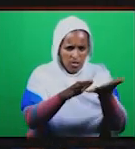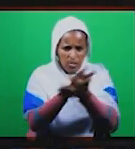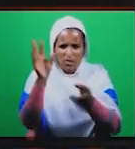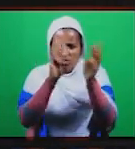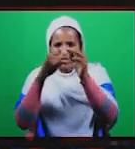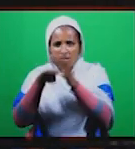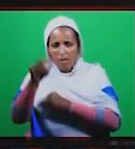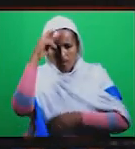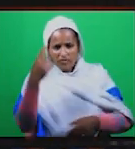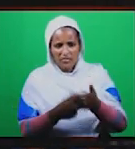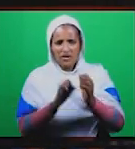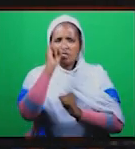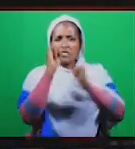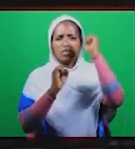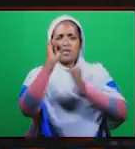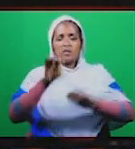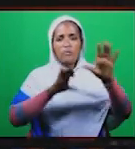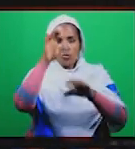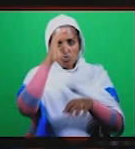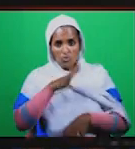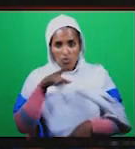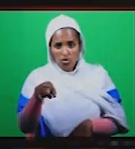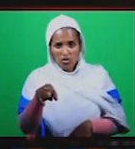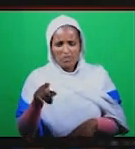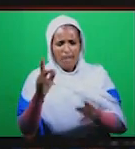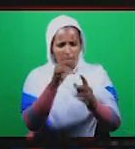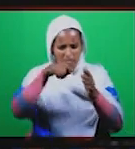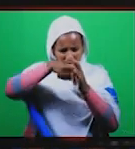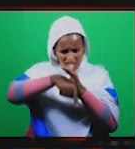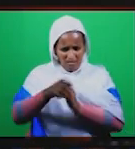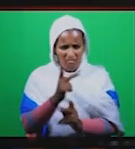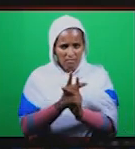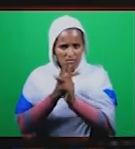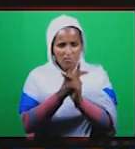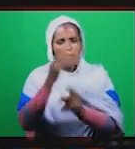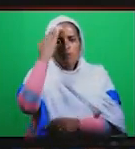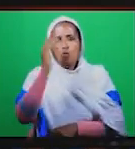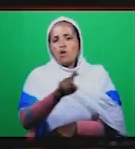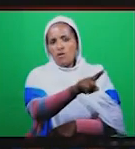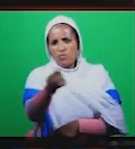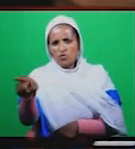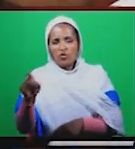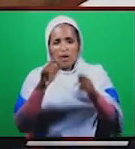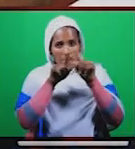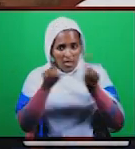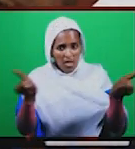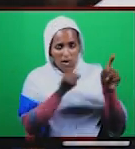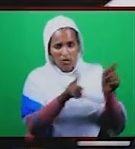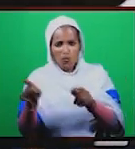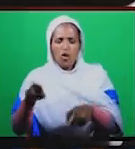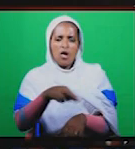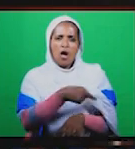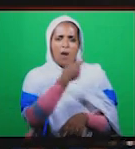በሃይማኖት ምክንያት ግጭት እንዲፈጠርላቸው አገር ወደ መተራመስ ወደ ችግር እንዲገባ ጥረት የሚያደርጉትን